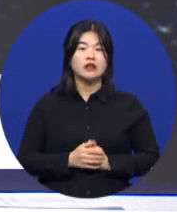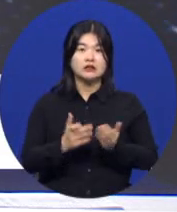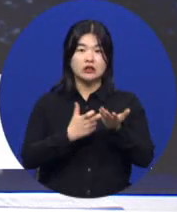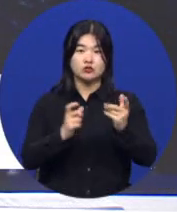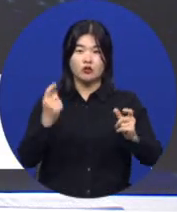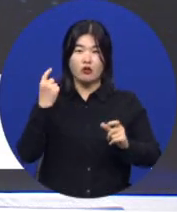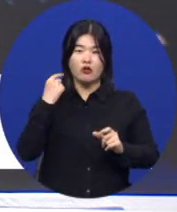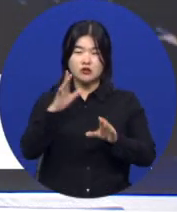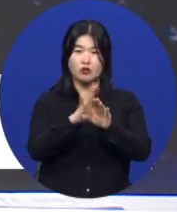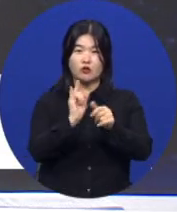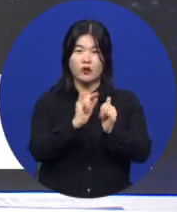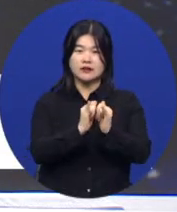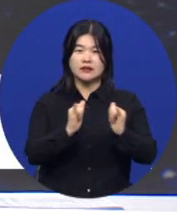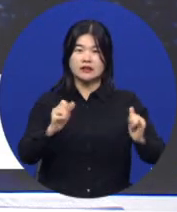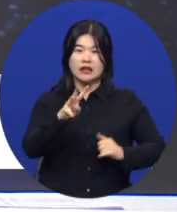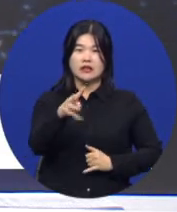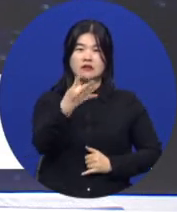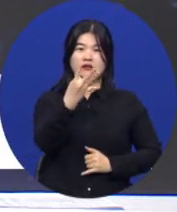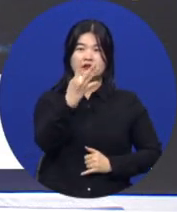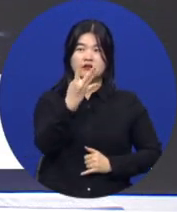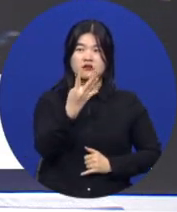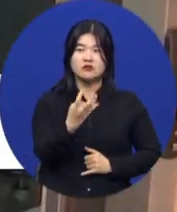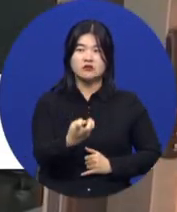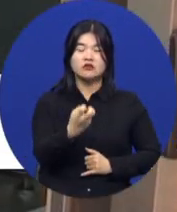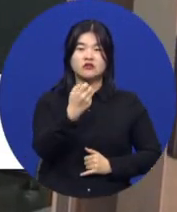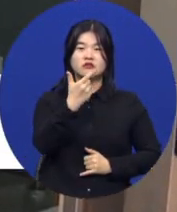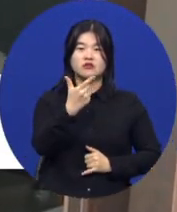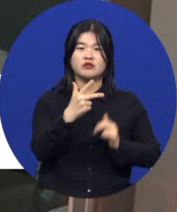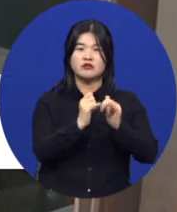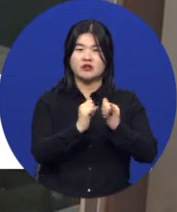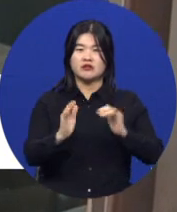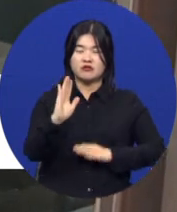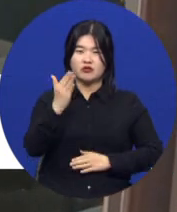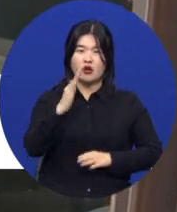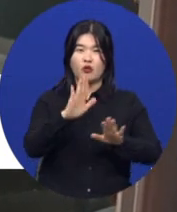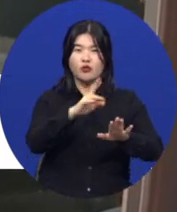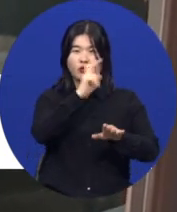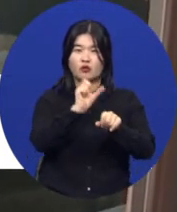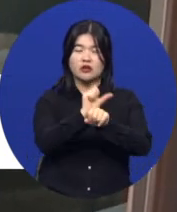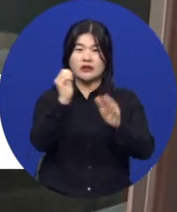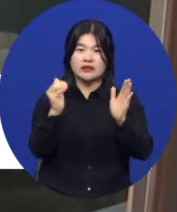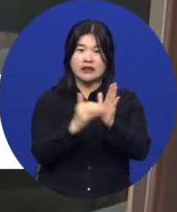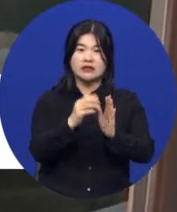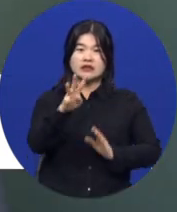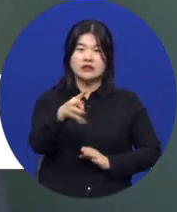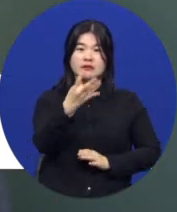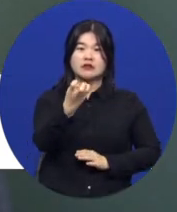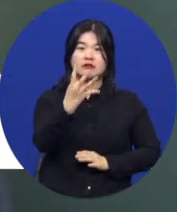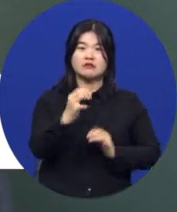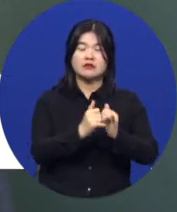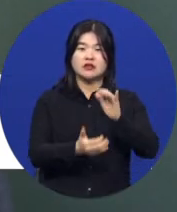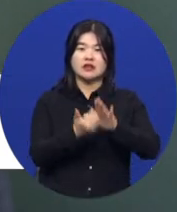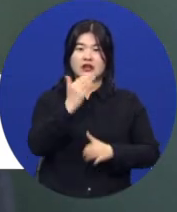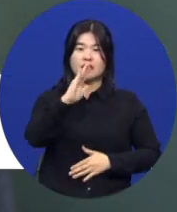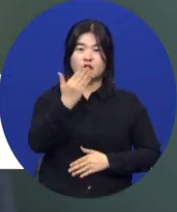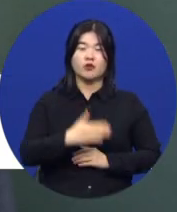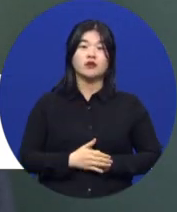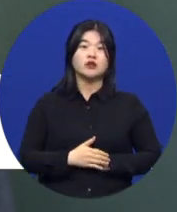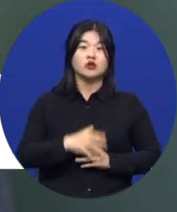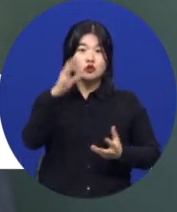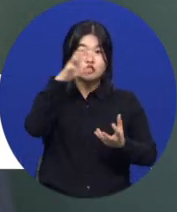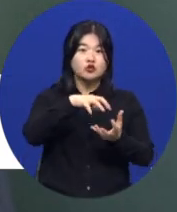제주에선 어제 코르 알구 학 진자 삼백 예순 일곱 명의 발생했고 오늘 오후 5시까지 300 마음에 2명이 발생했습니다